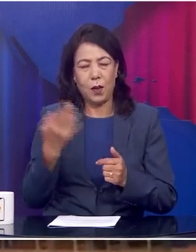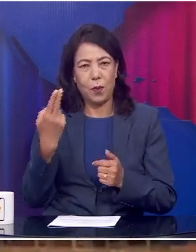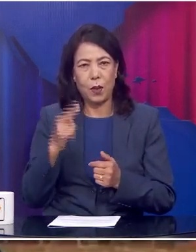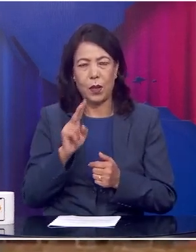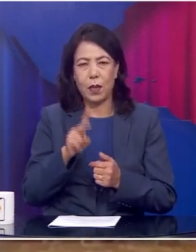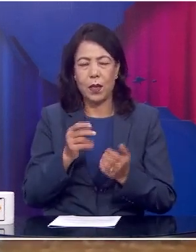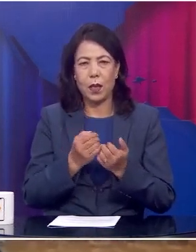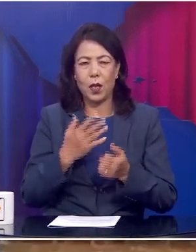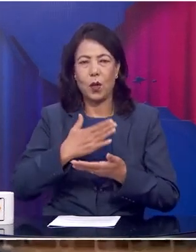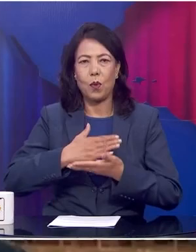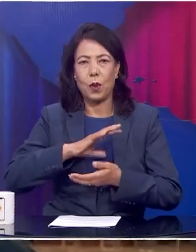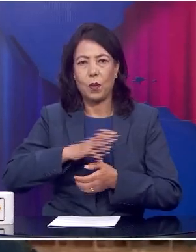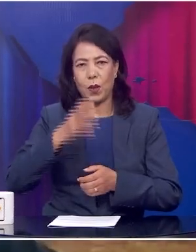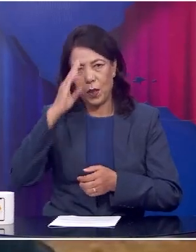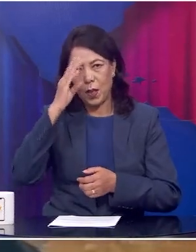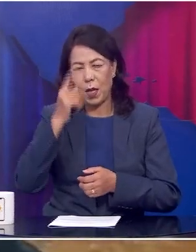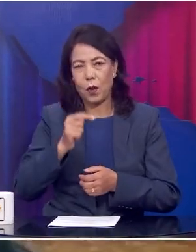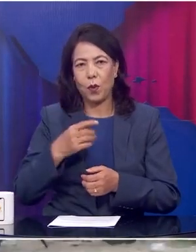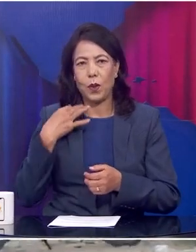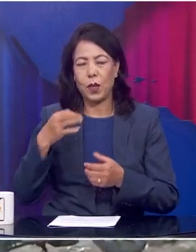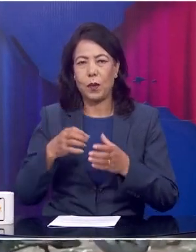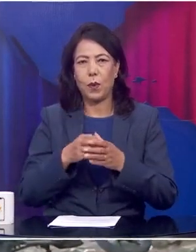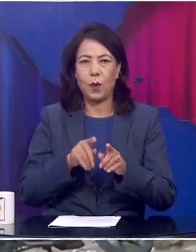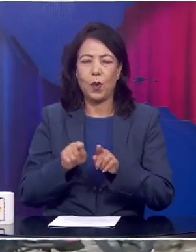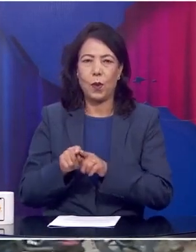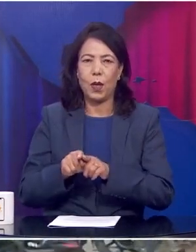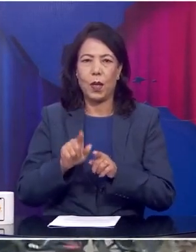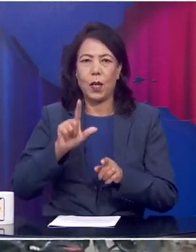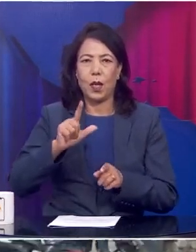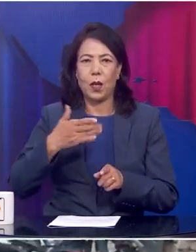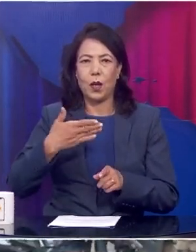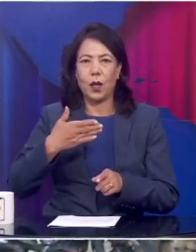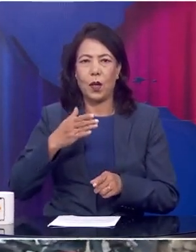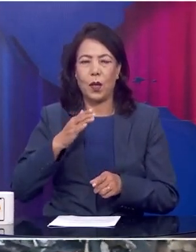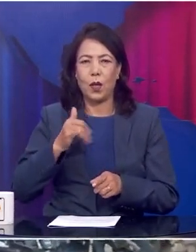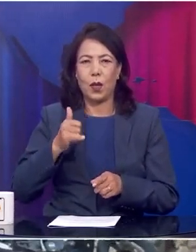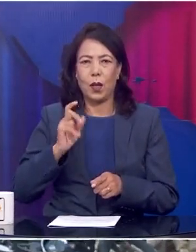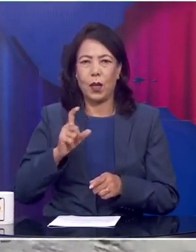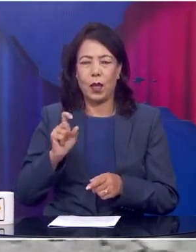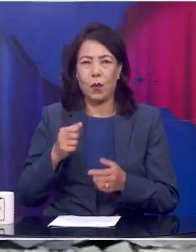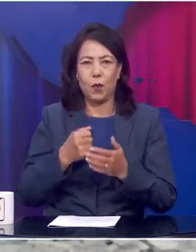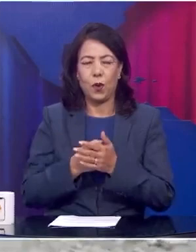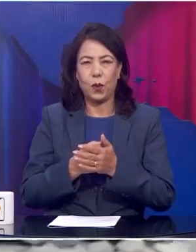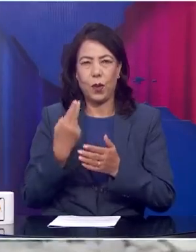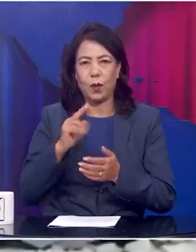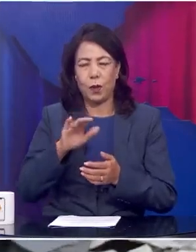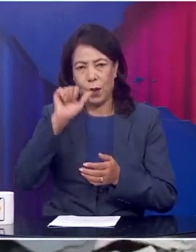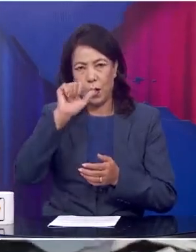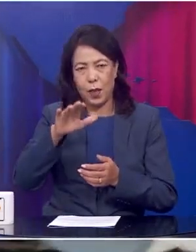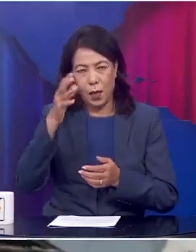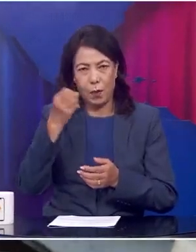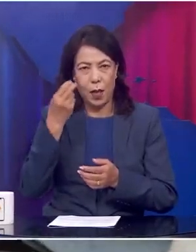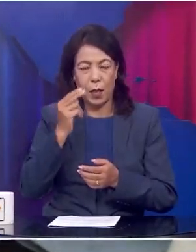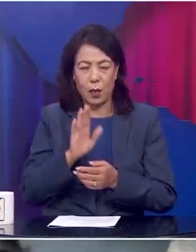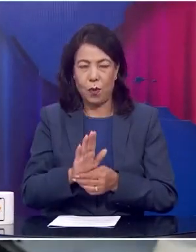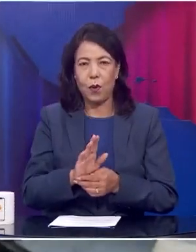छ। यसै गरेर लुम्बिनी प्रदेश सरकारको प्रतिनिधिमण्डल पनि खलङ्गा पुगिसकेको भन्ने जानकारी प्राप्त भएको